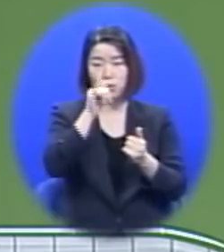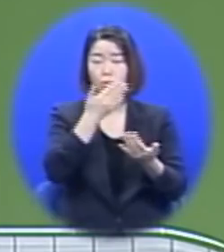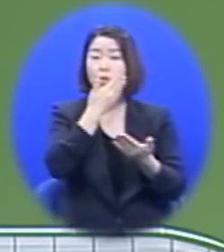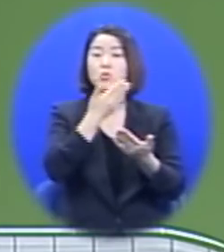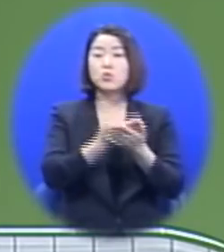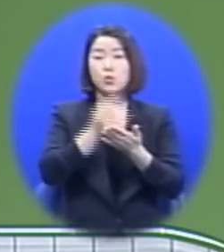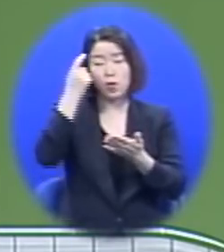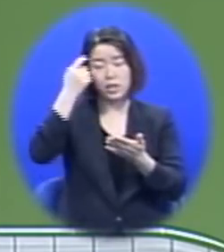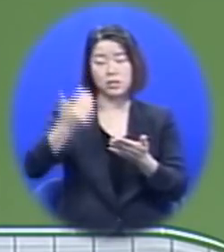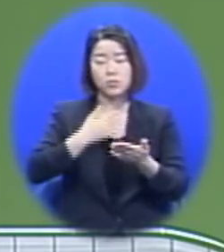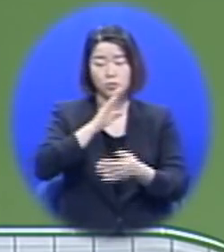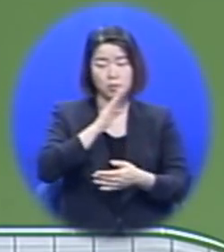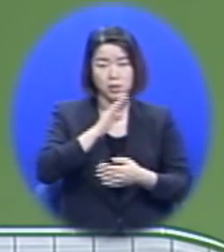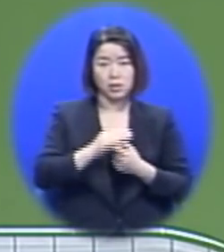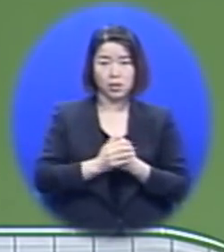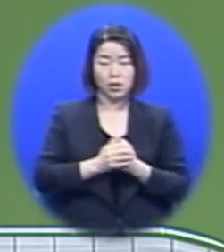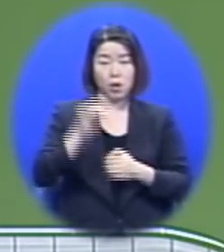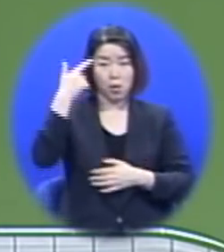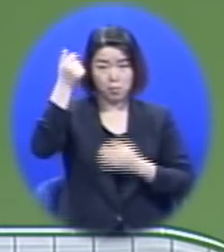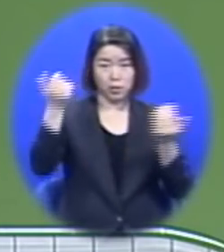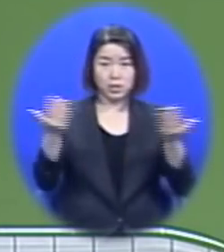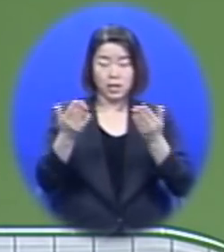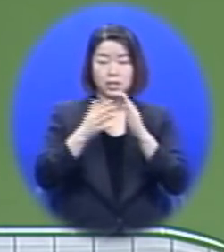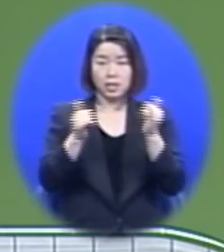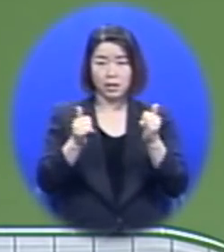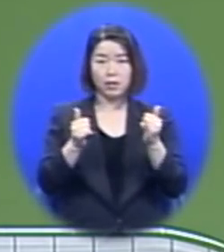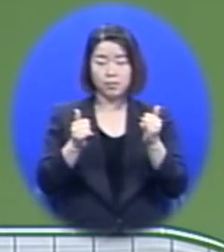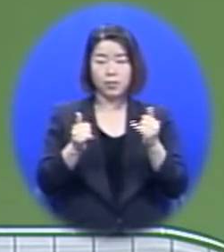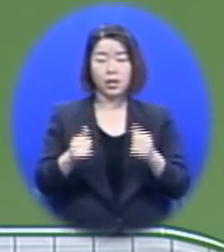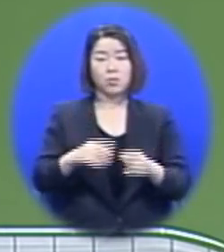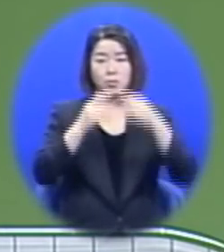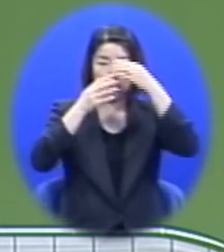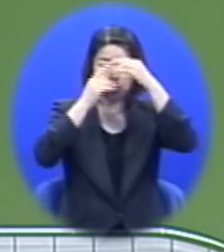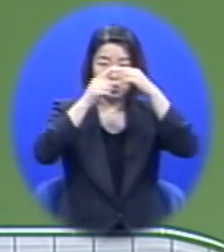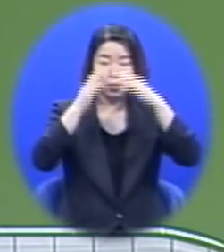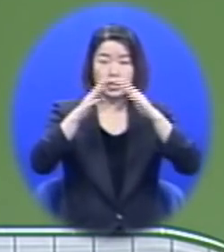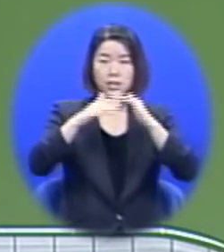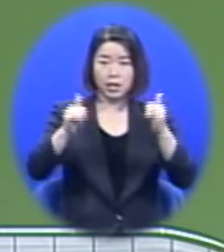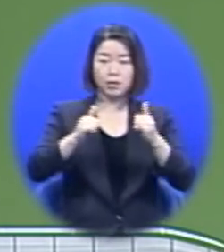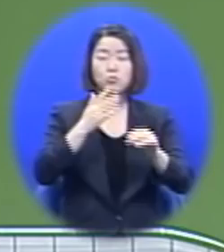중요한 질문이에요. 목회자들 중에, 교인들 중에도 이거 유행이야